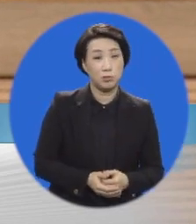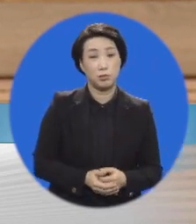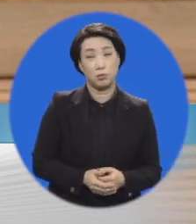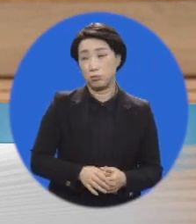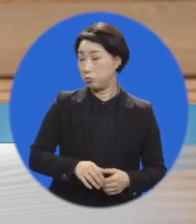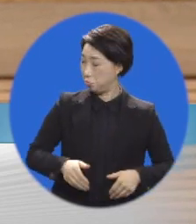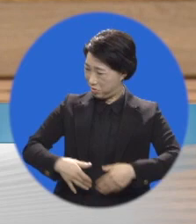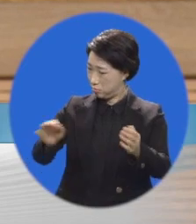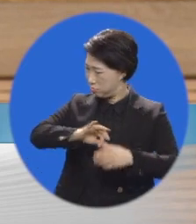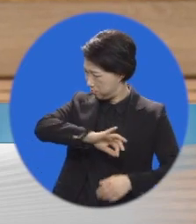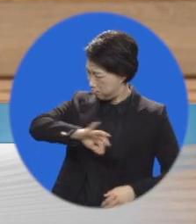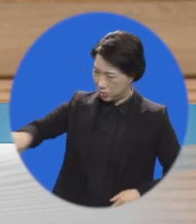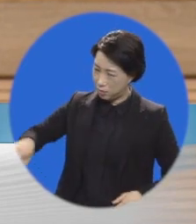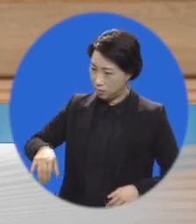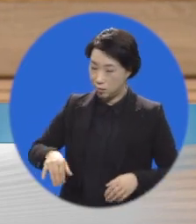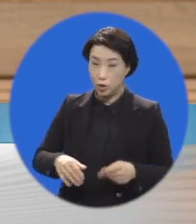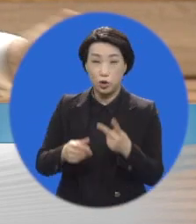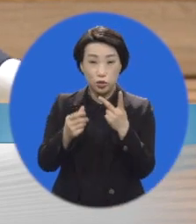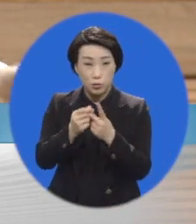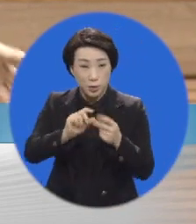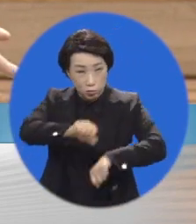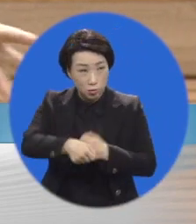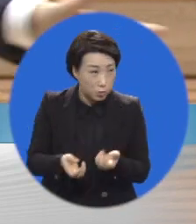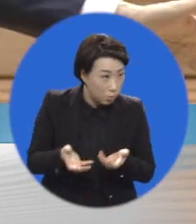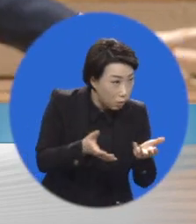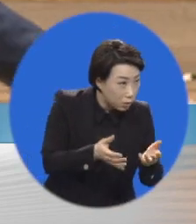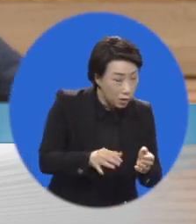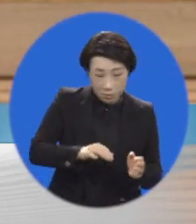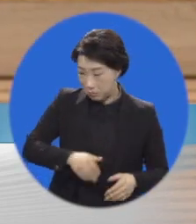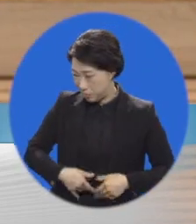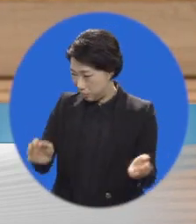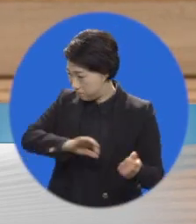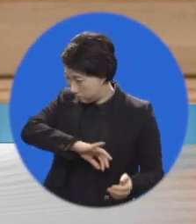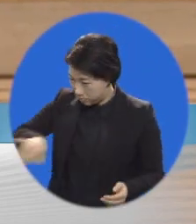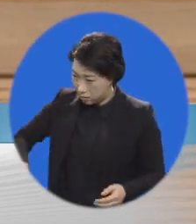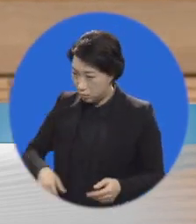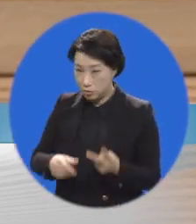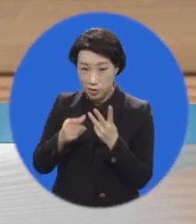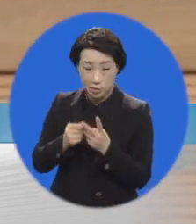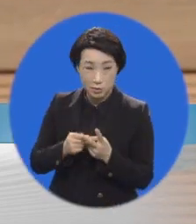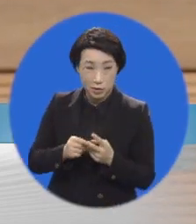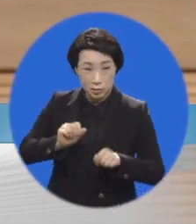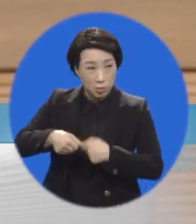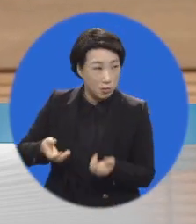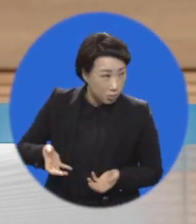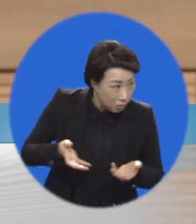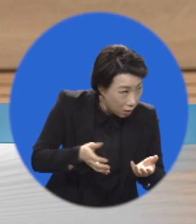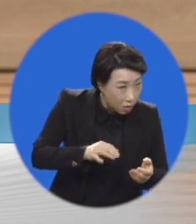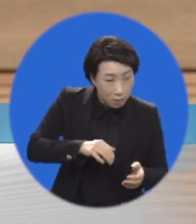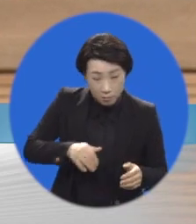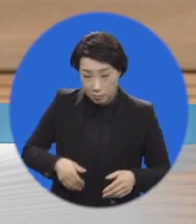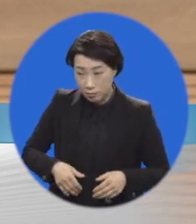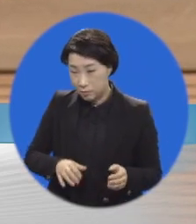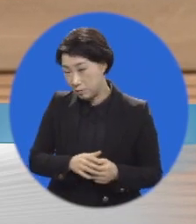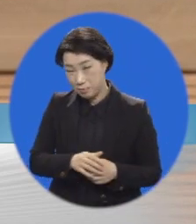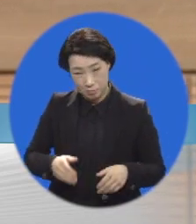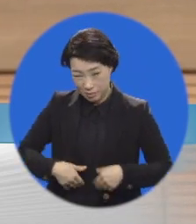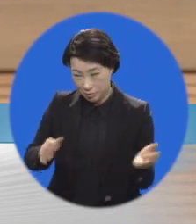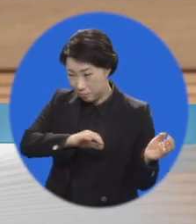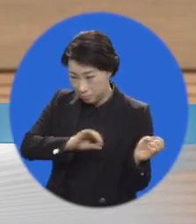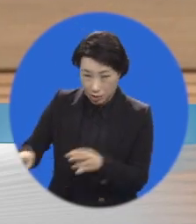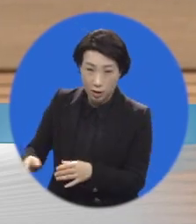비껴 두 번째 비껴 세 번째 비껴. 그런데 자기 자식들이랑 조카들을